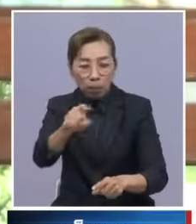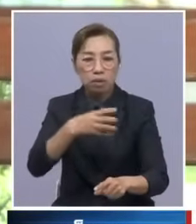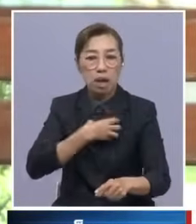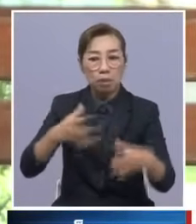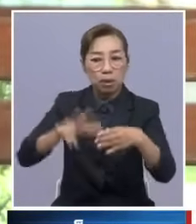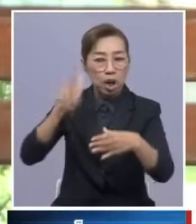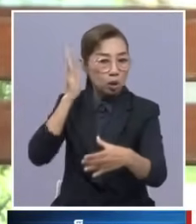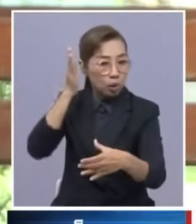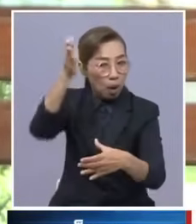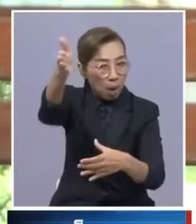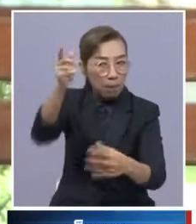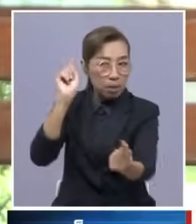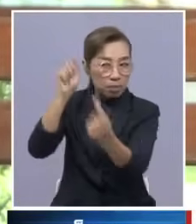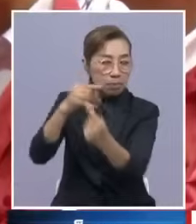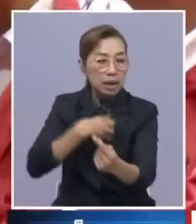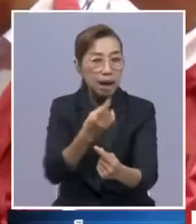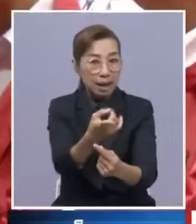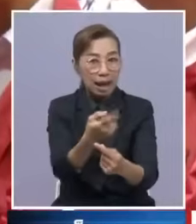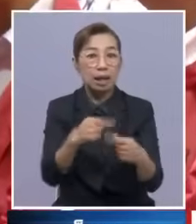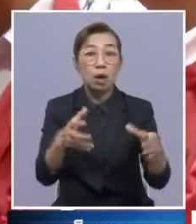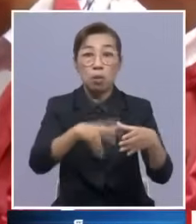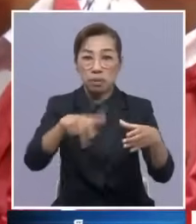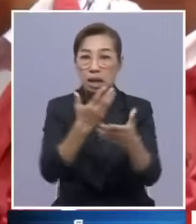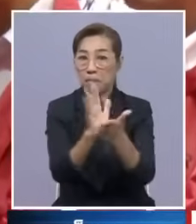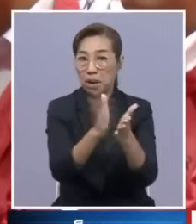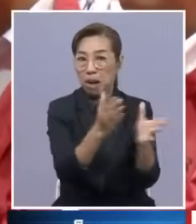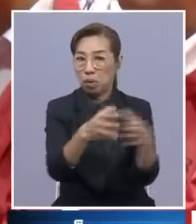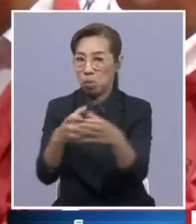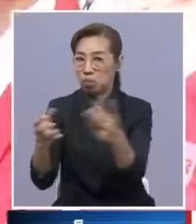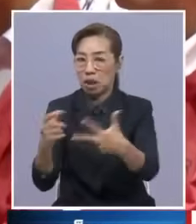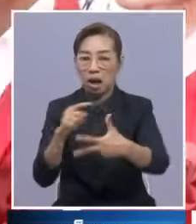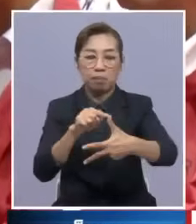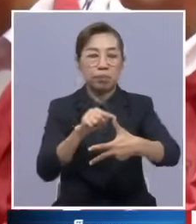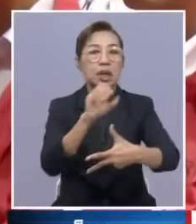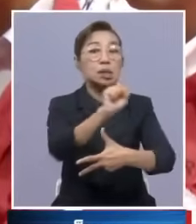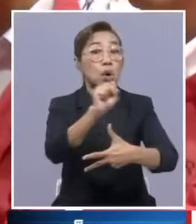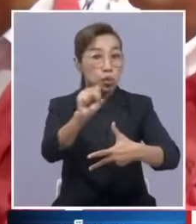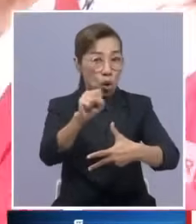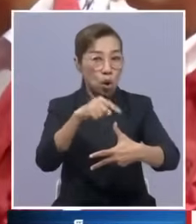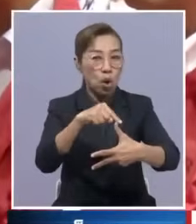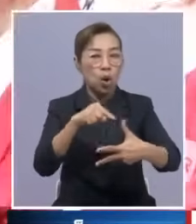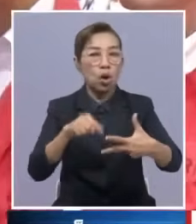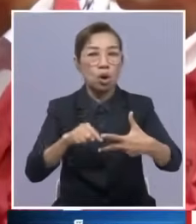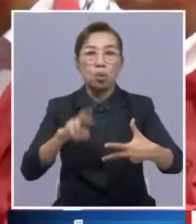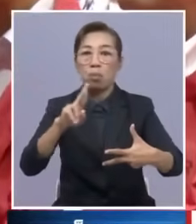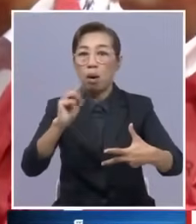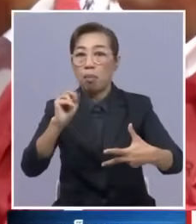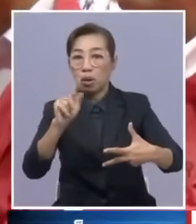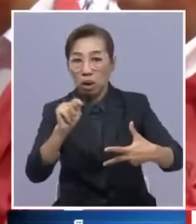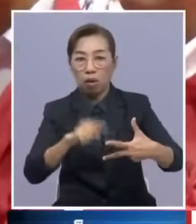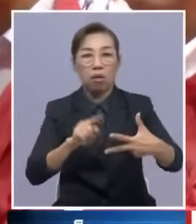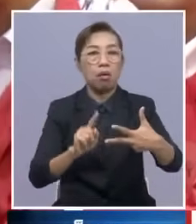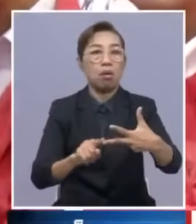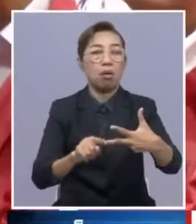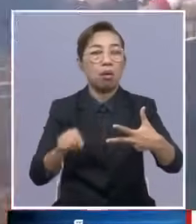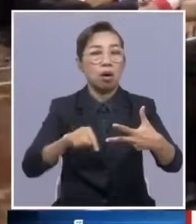กันพรรคเพื่อไทยมีสมาชิกที่แบ่งกลุ่มได้3ส่วนนะ3ส่วนนี้ก็คือกลุ่มที่เป็นส.ส.นะคะกลุ่มที่เป็นรัฐมนตรีแล้วก็กลุ่ม